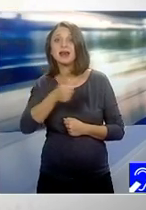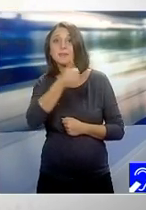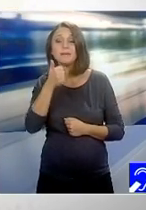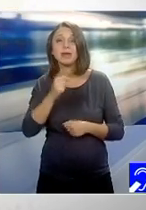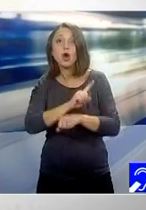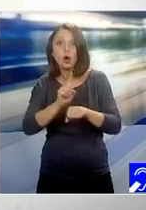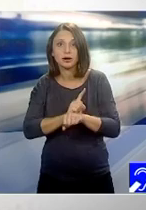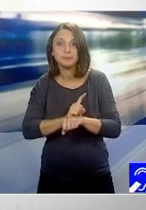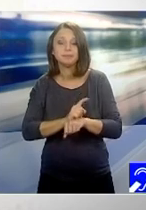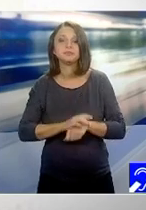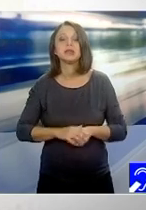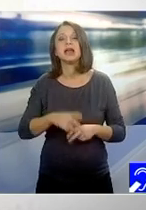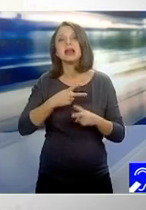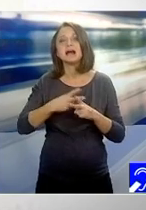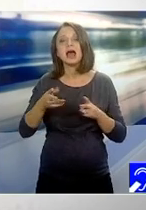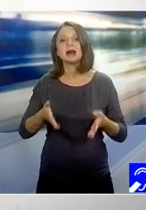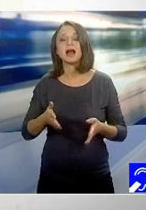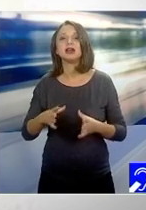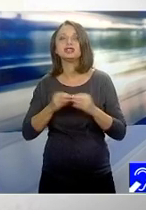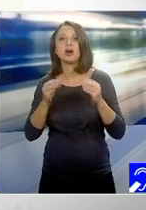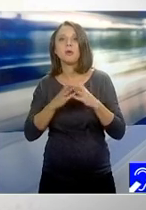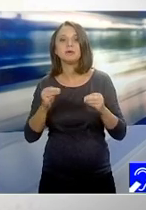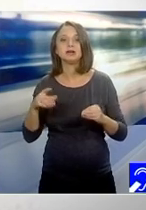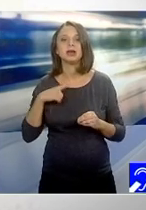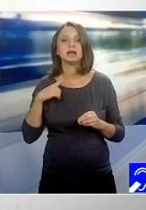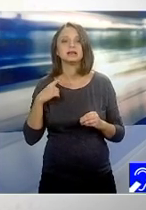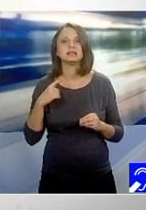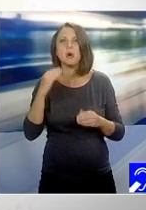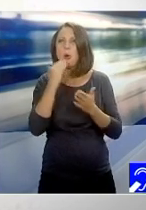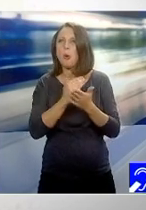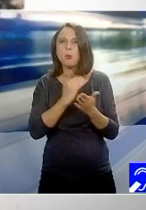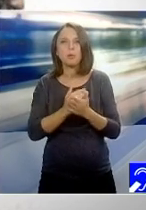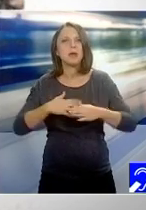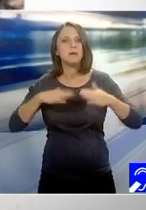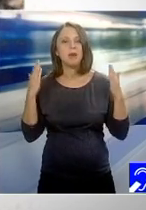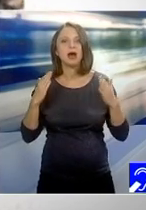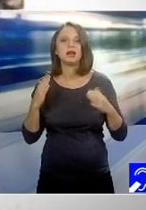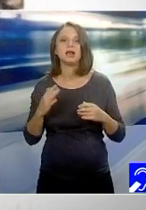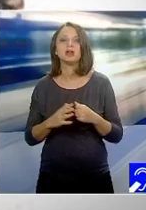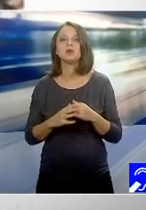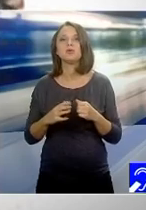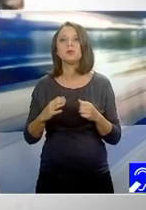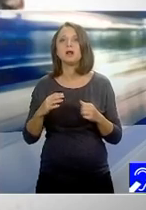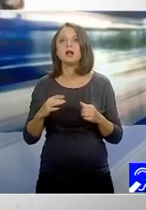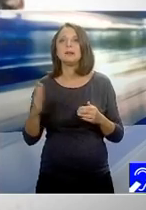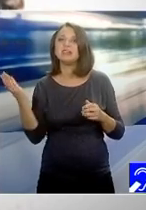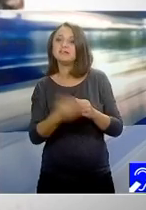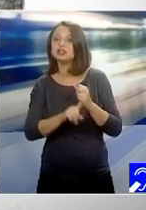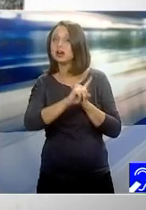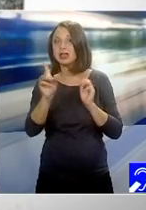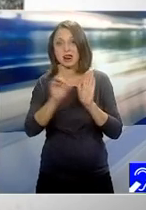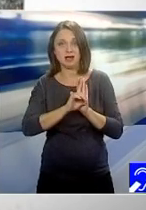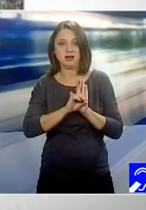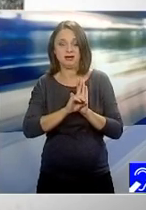that there is a hotspot of illegal logging in Europe. It is also the